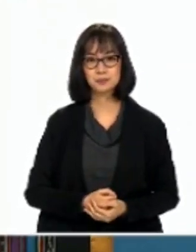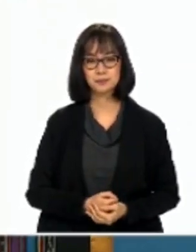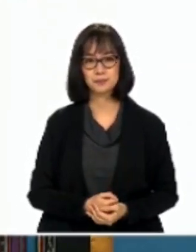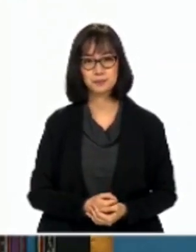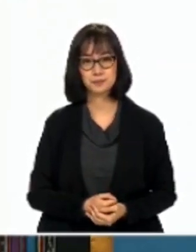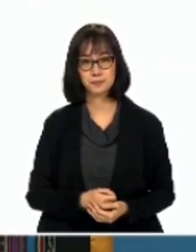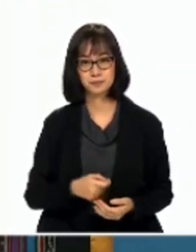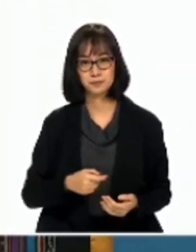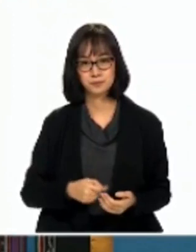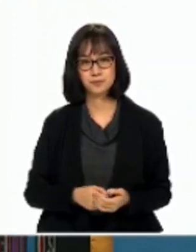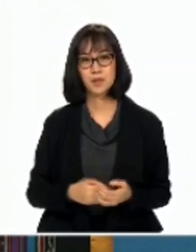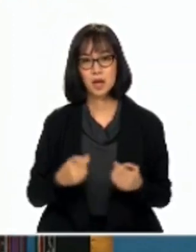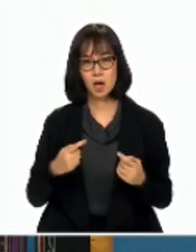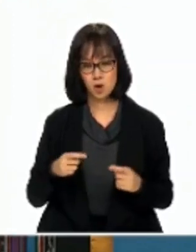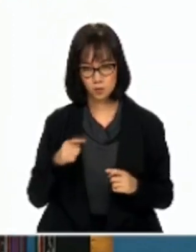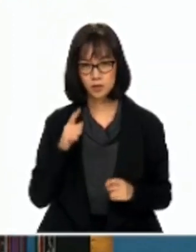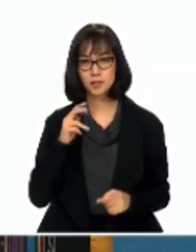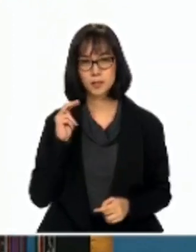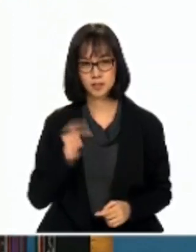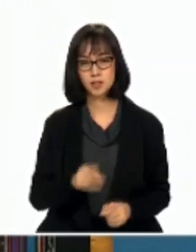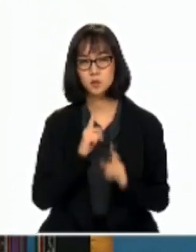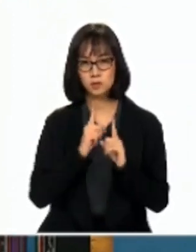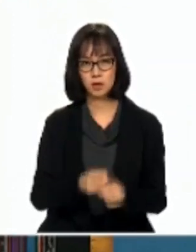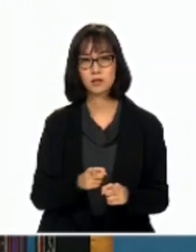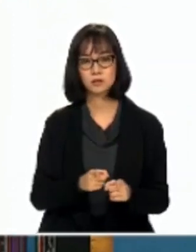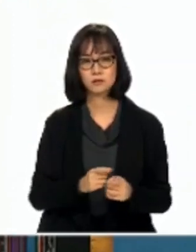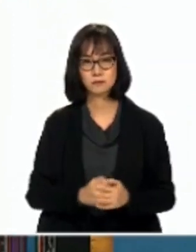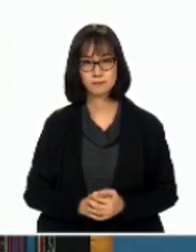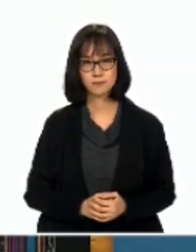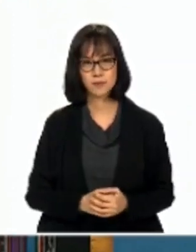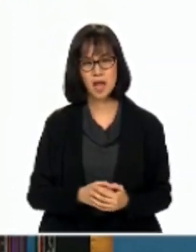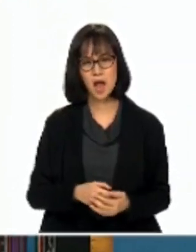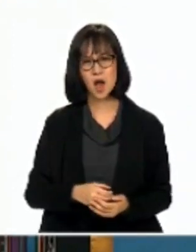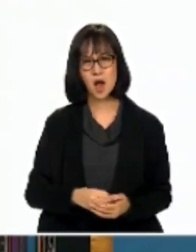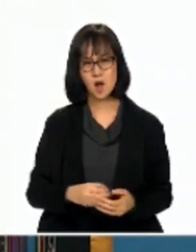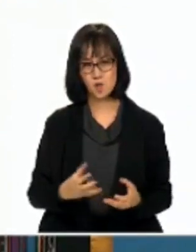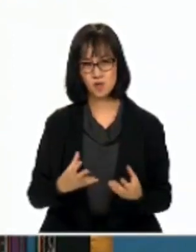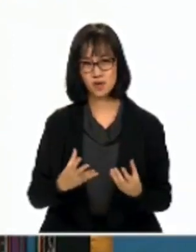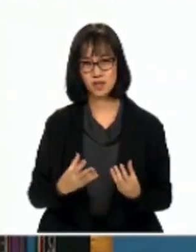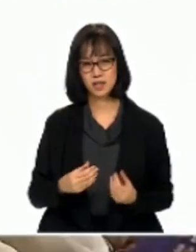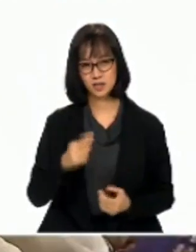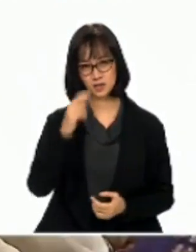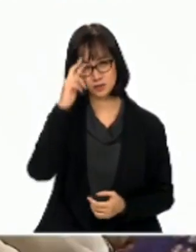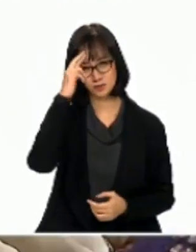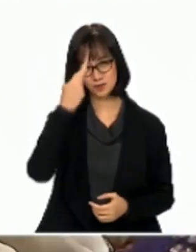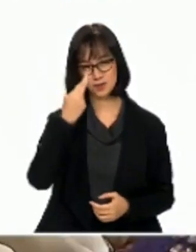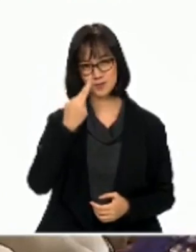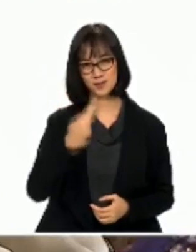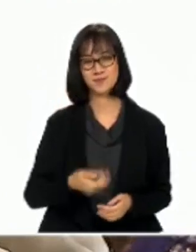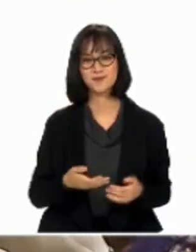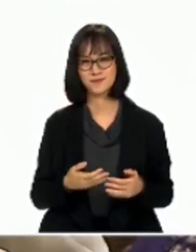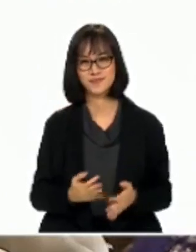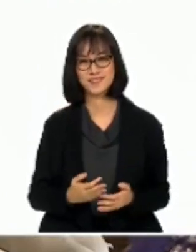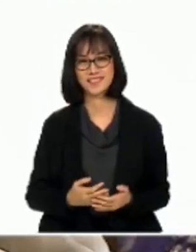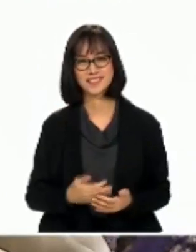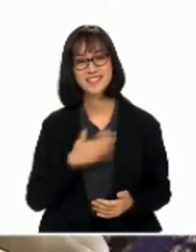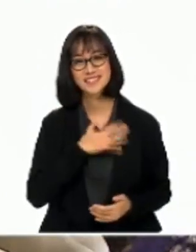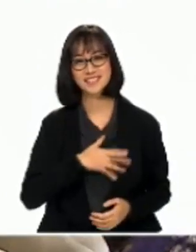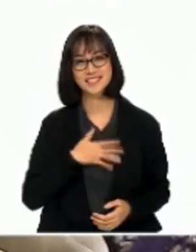one we have to answer. Now, I would like to remind, pagbigyan na lang ninyo ako para man ito sa lahat.